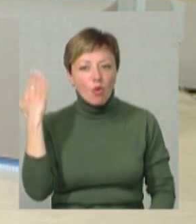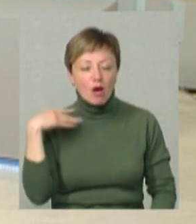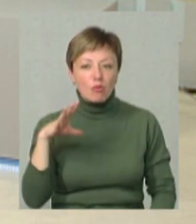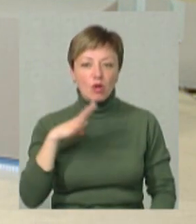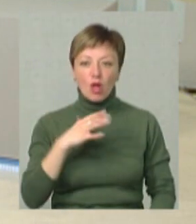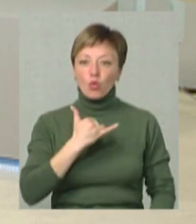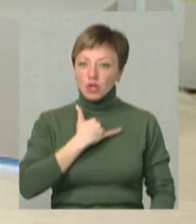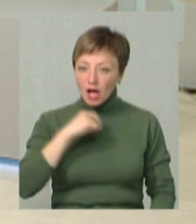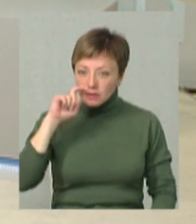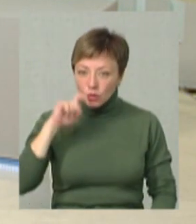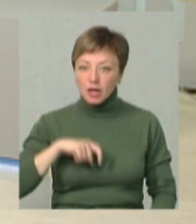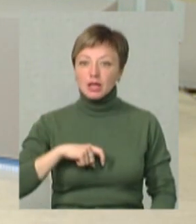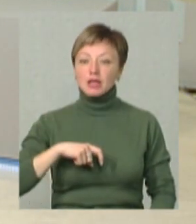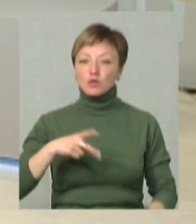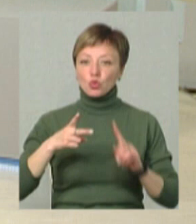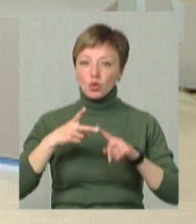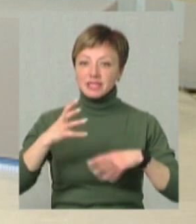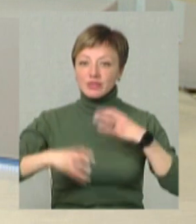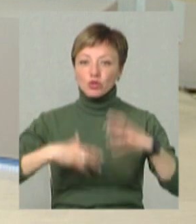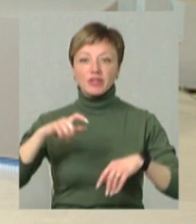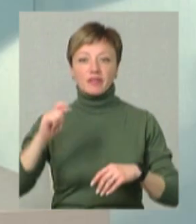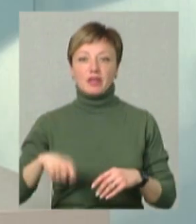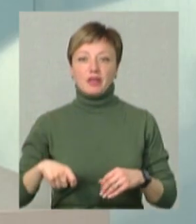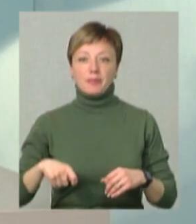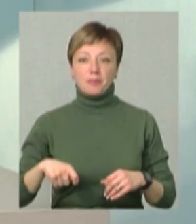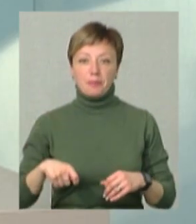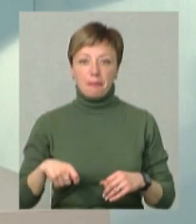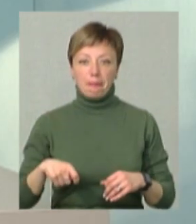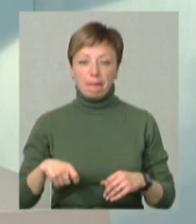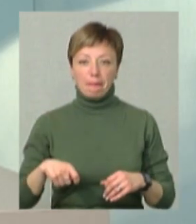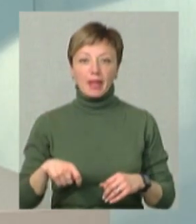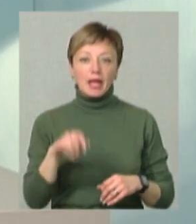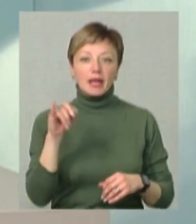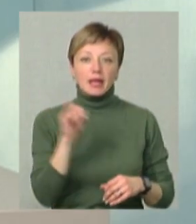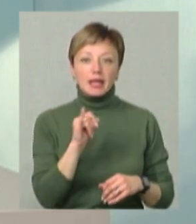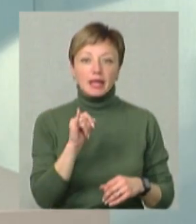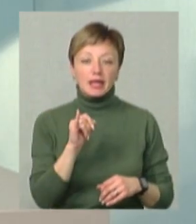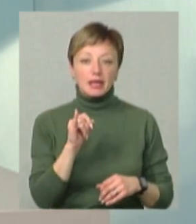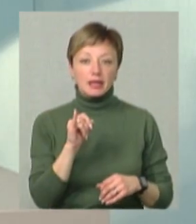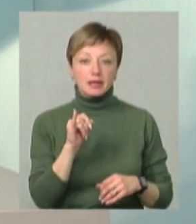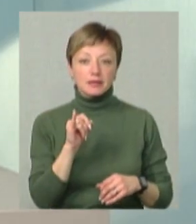і в нас, в Україні, перемоги у Другій світовій війні. І